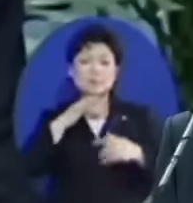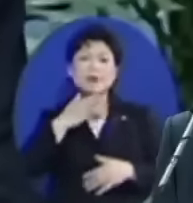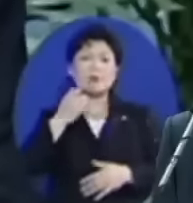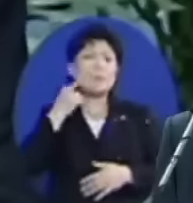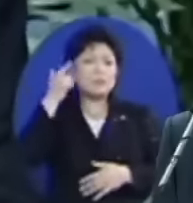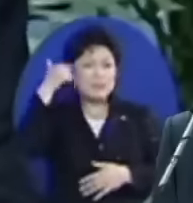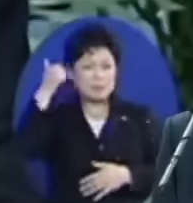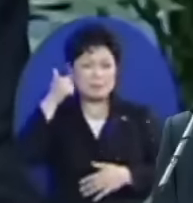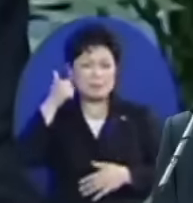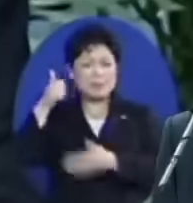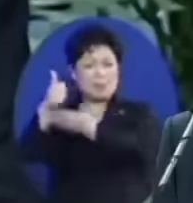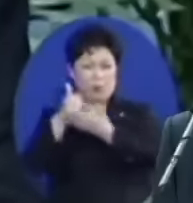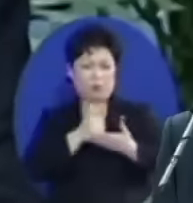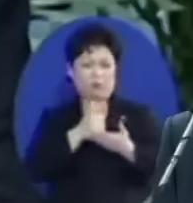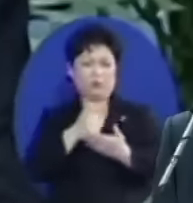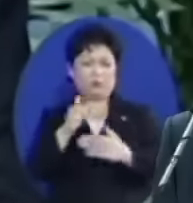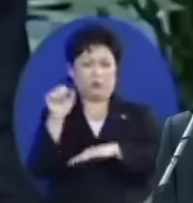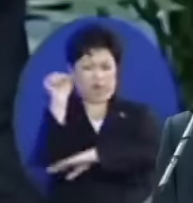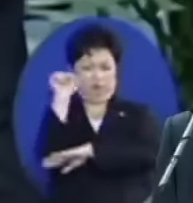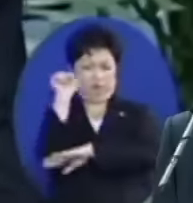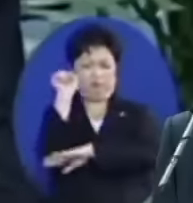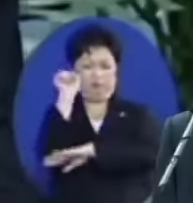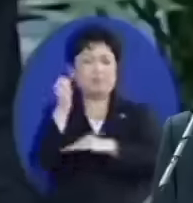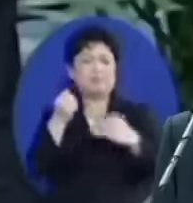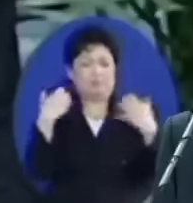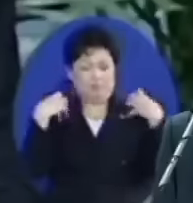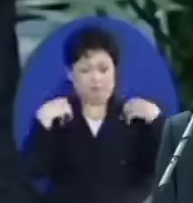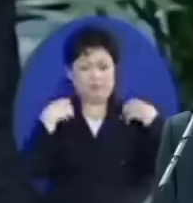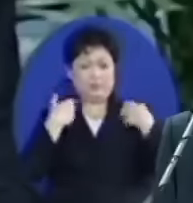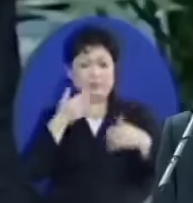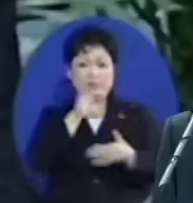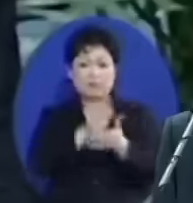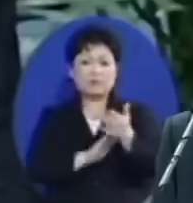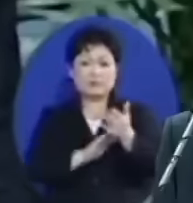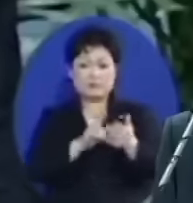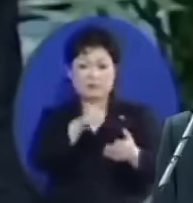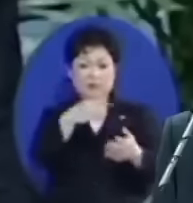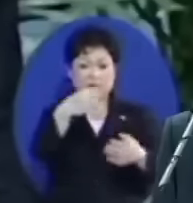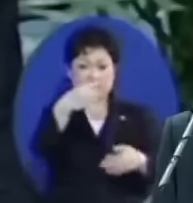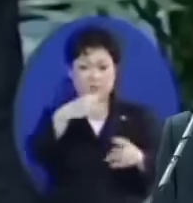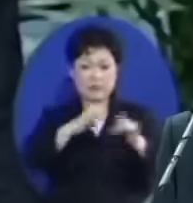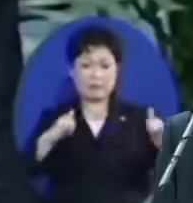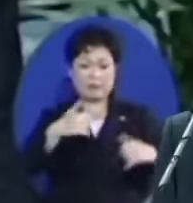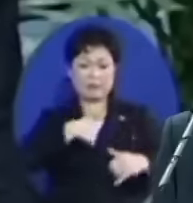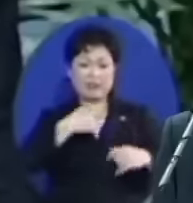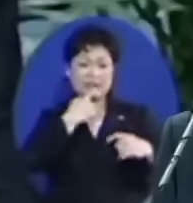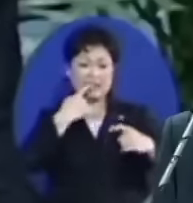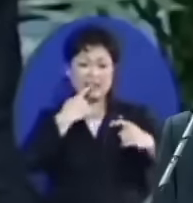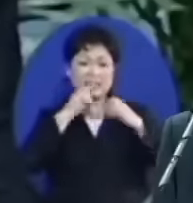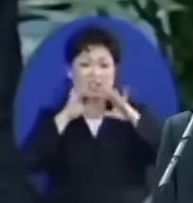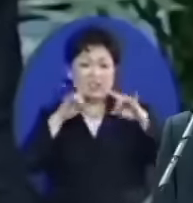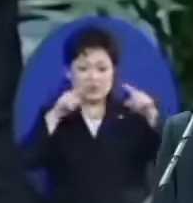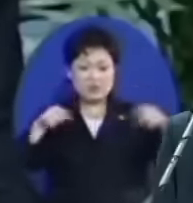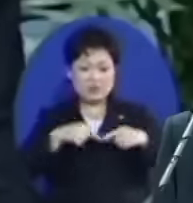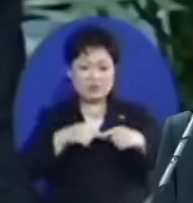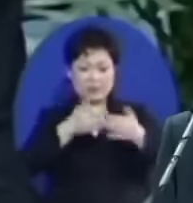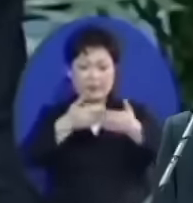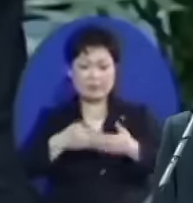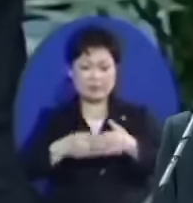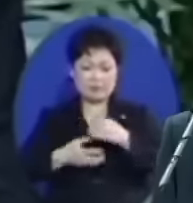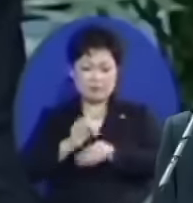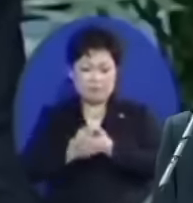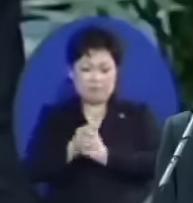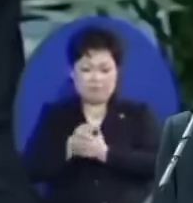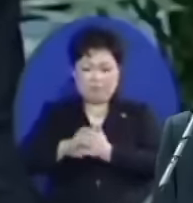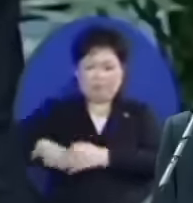일을 했었습니다. 그러면서 그 하는 말이 그 사람이 전도지를 내게 줄 때 내가 받아서 포켓에 구겨 넣었을 때 그 전도지